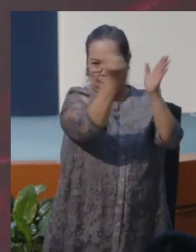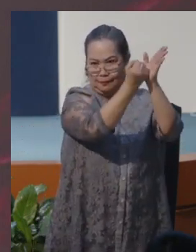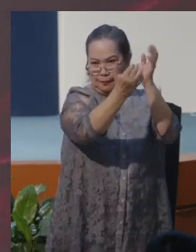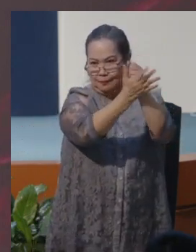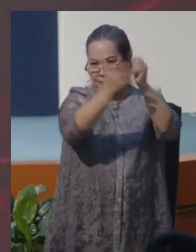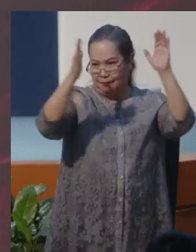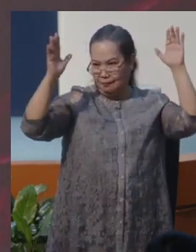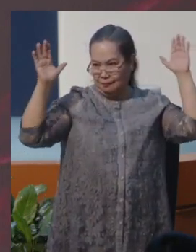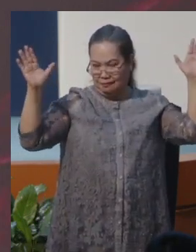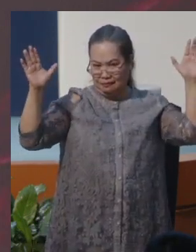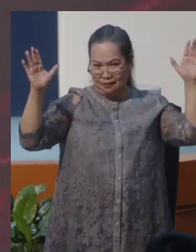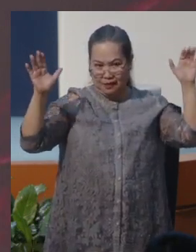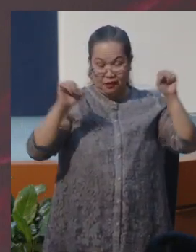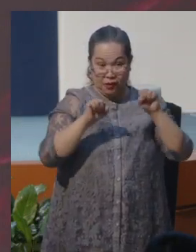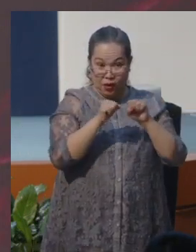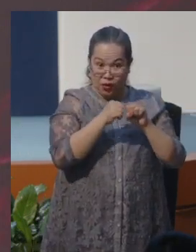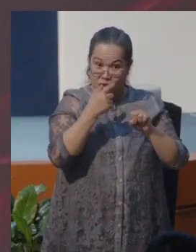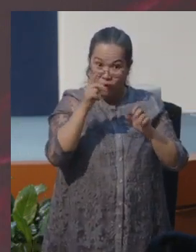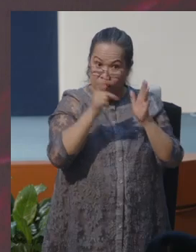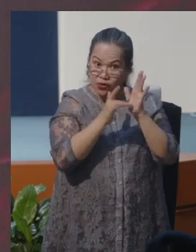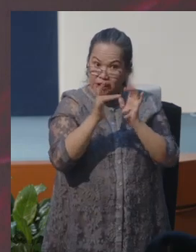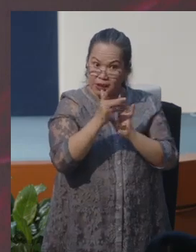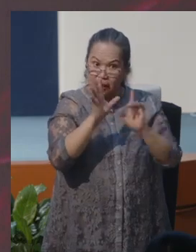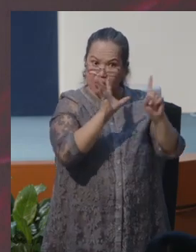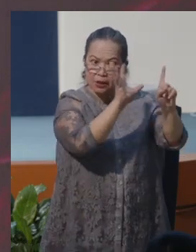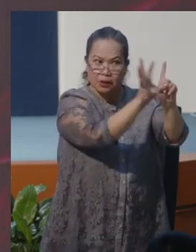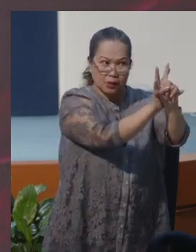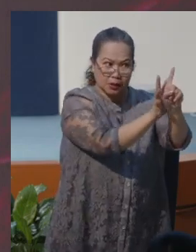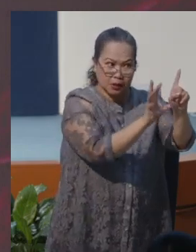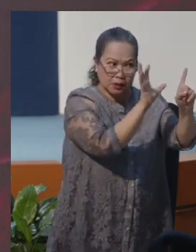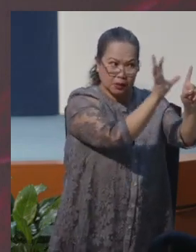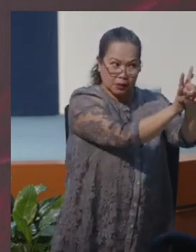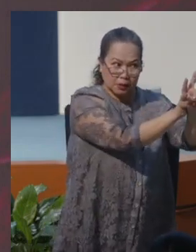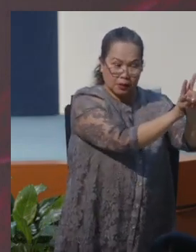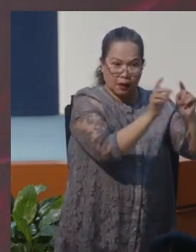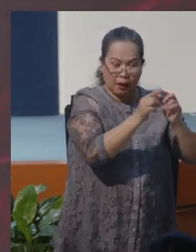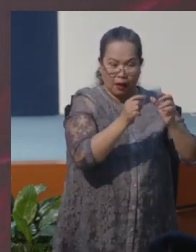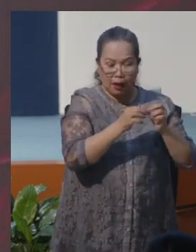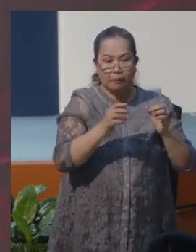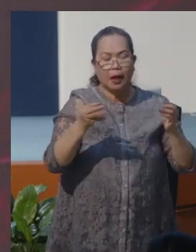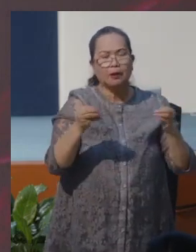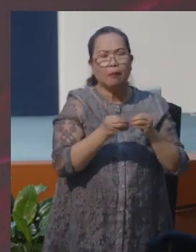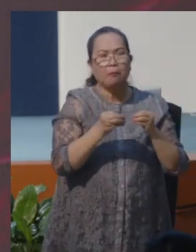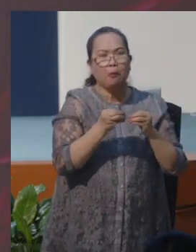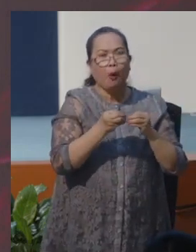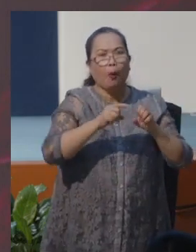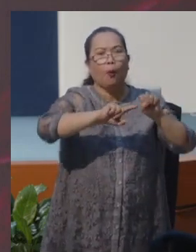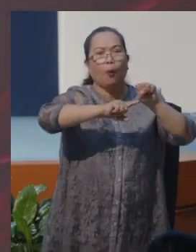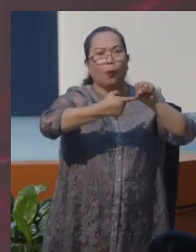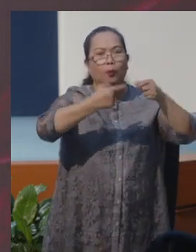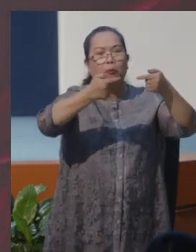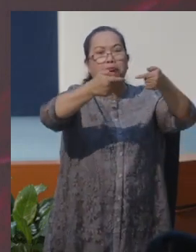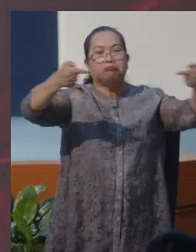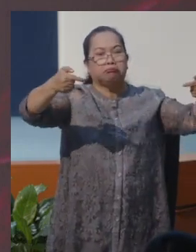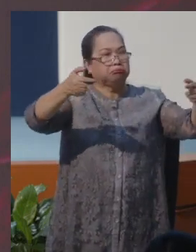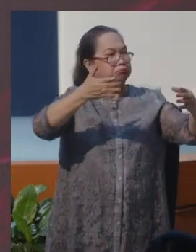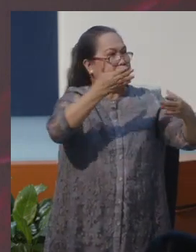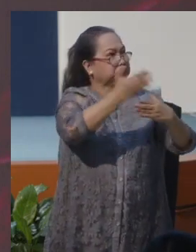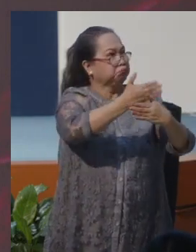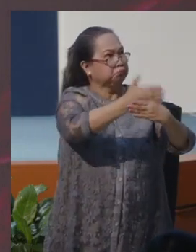kapatid, sumisikat nga siya ang ating Panginoon, ngunit tumitindi rin ang oposisyon sa kanya.